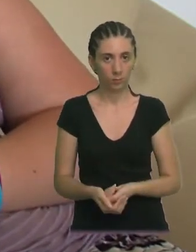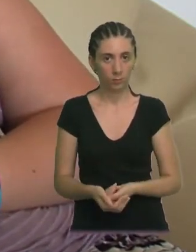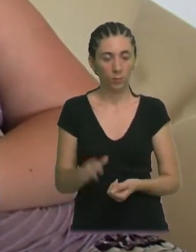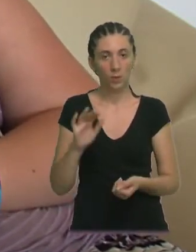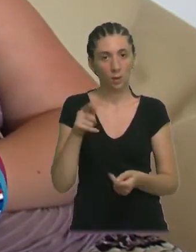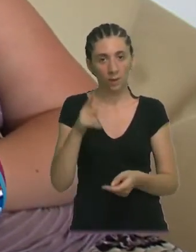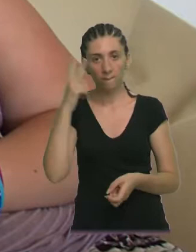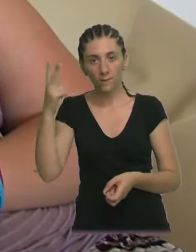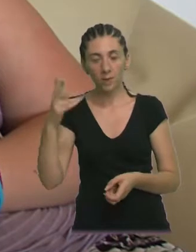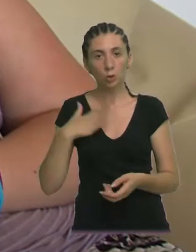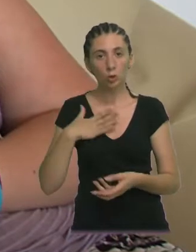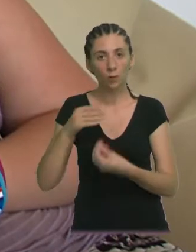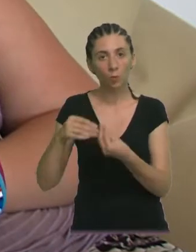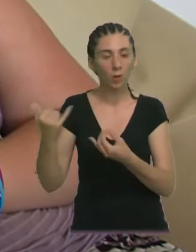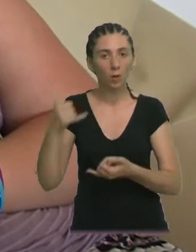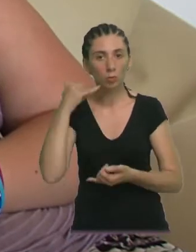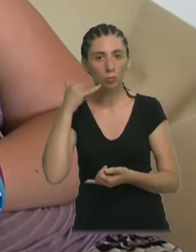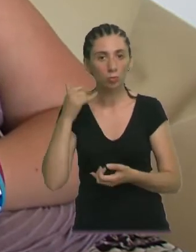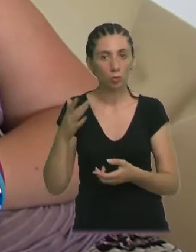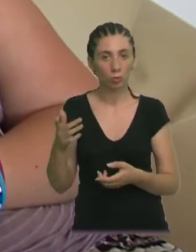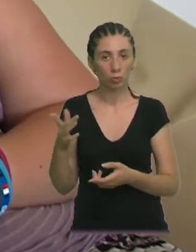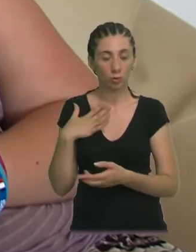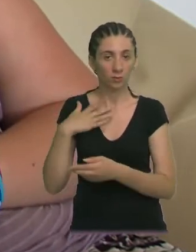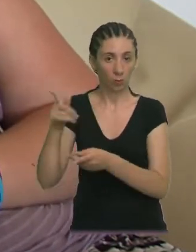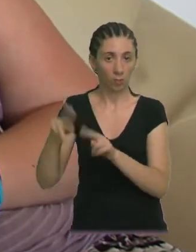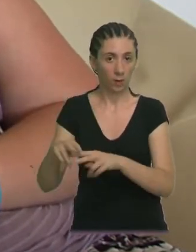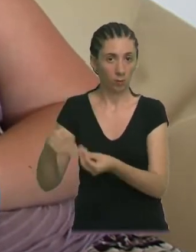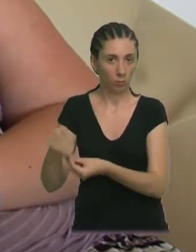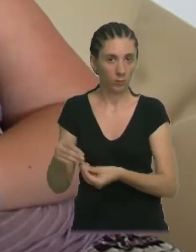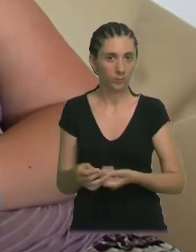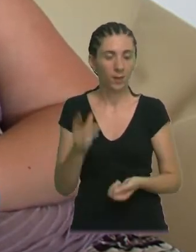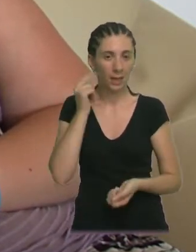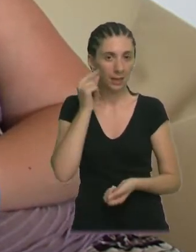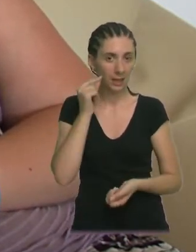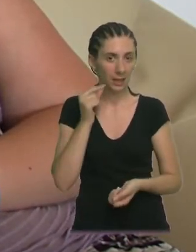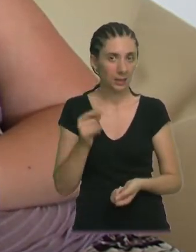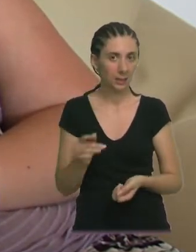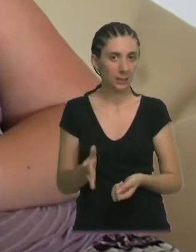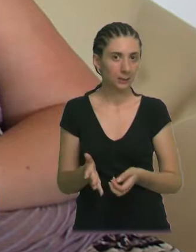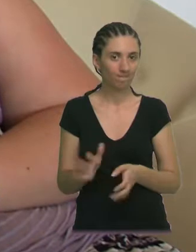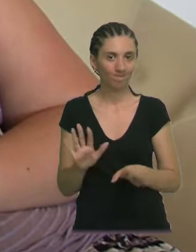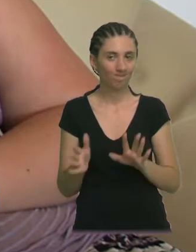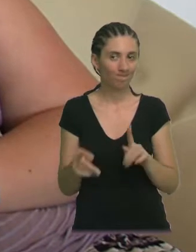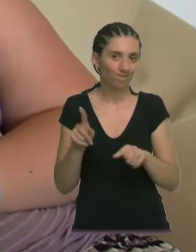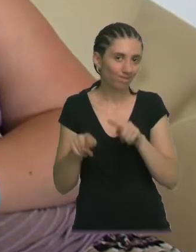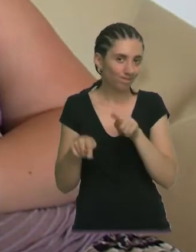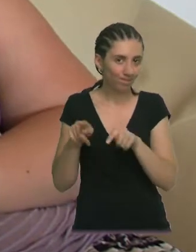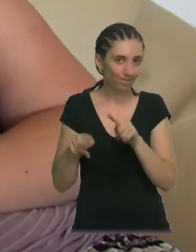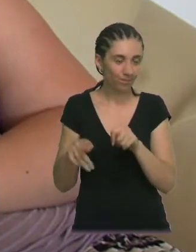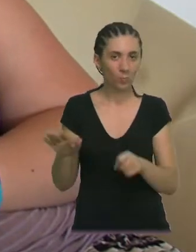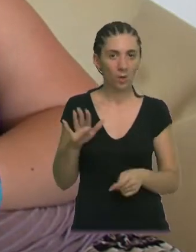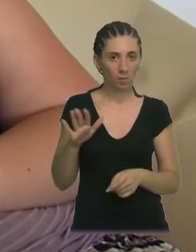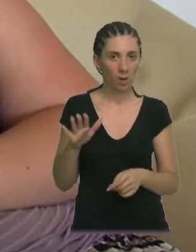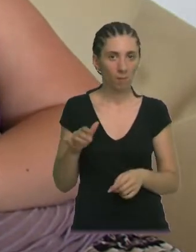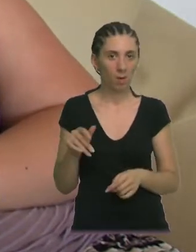Čuješ li se možda ili viđaš sa svojom obitelji biološkom? Pa s tatom ne tako često, a